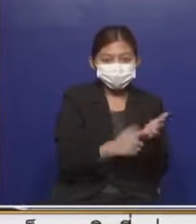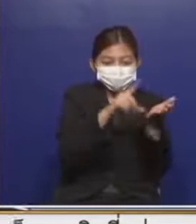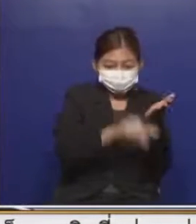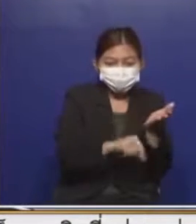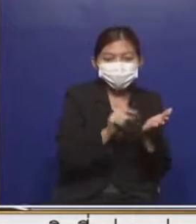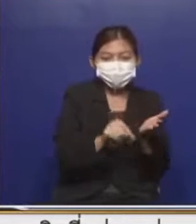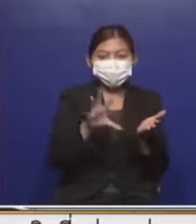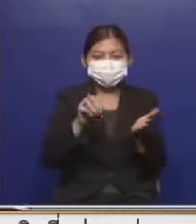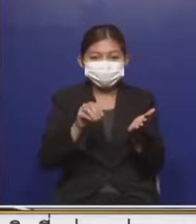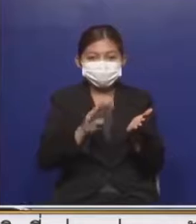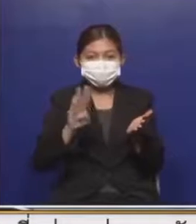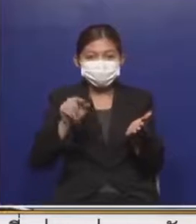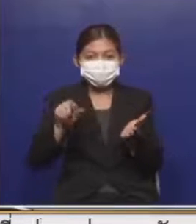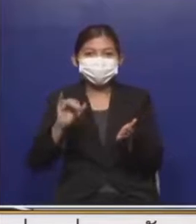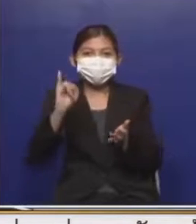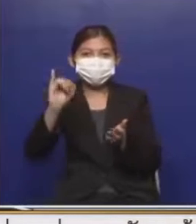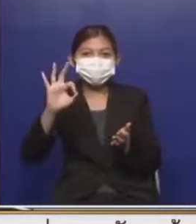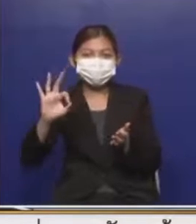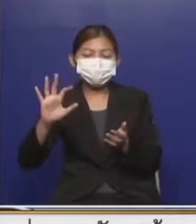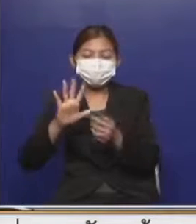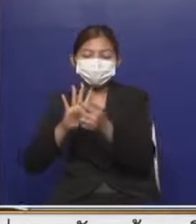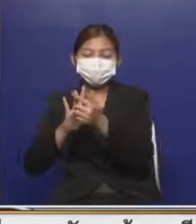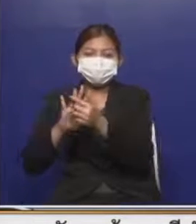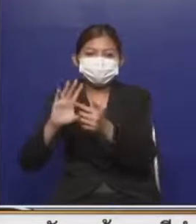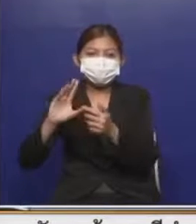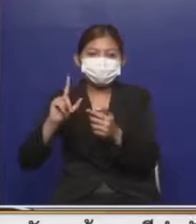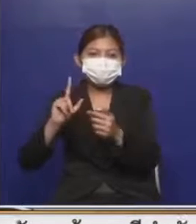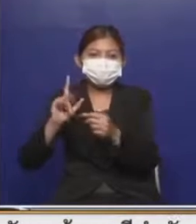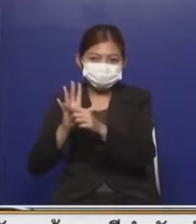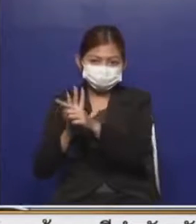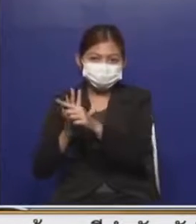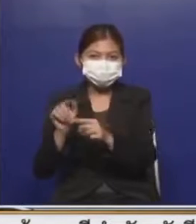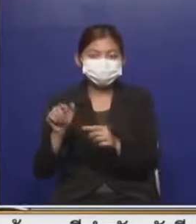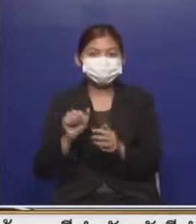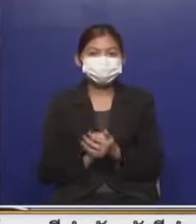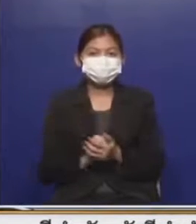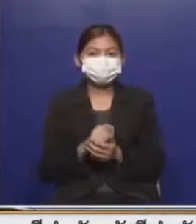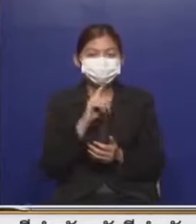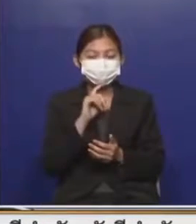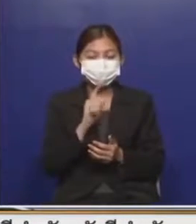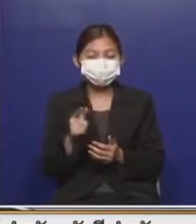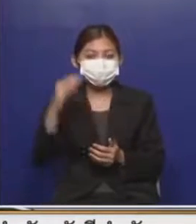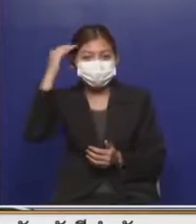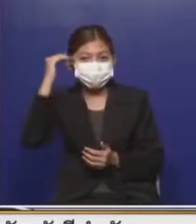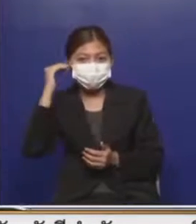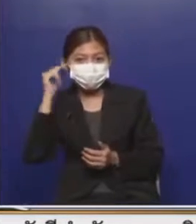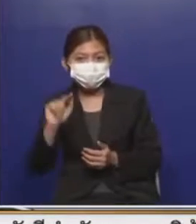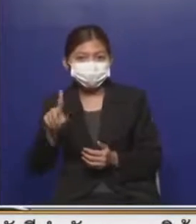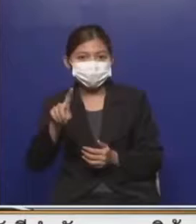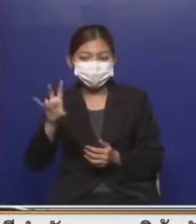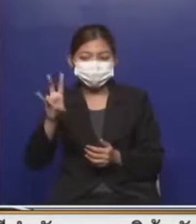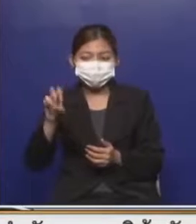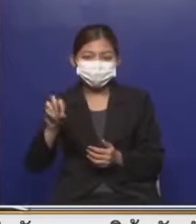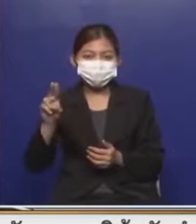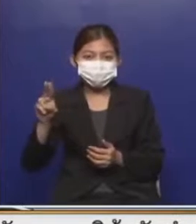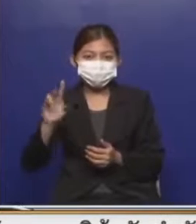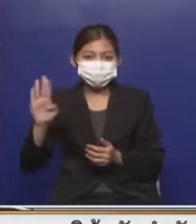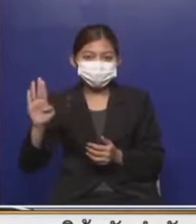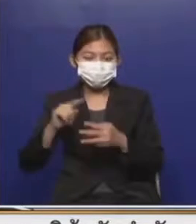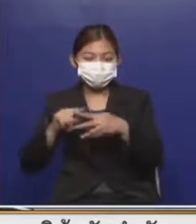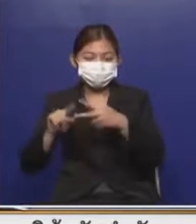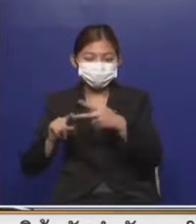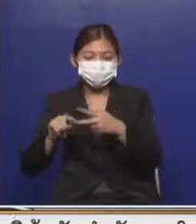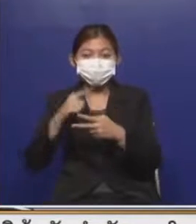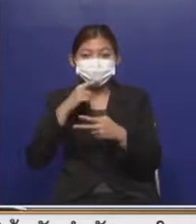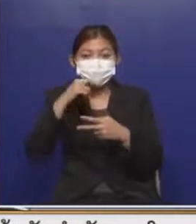Pfizerบอกวาประเทศที่มีไรได้ปานกเขามีส่นลใหดวยยงคนลำเบีย 372 บาทถ้า 372 บาท ชีดท